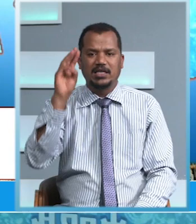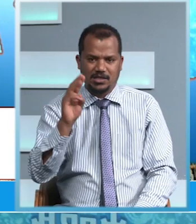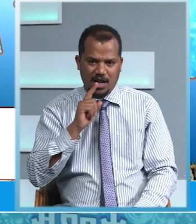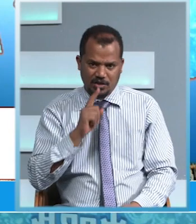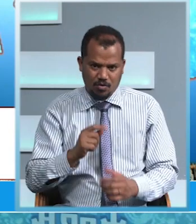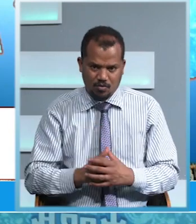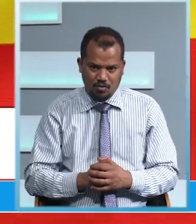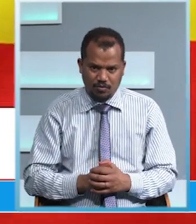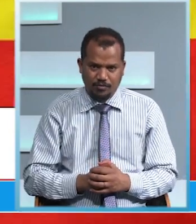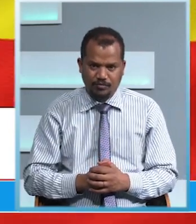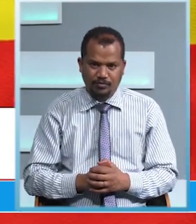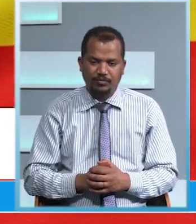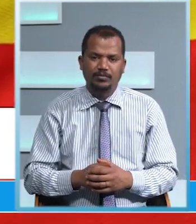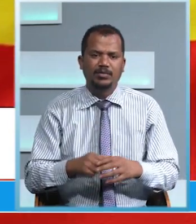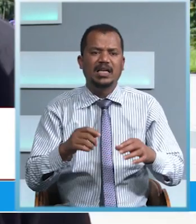ዮናስ ሳቀታ ናቸው።